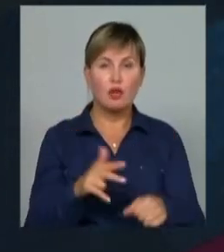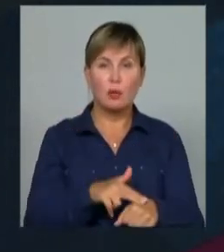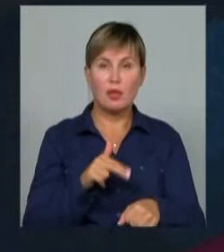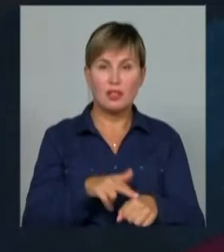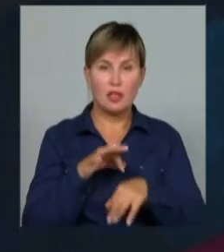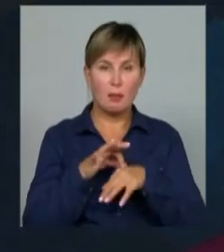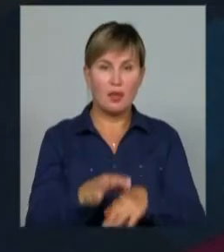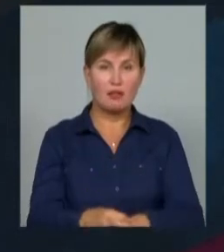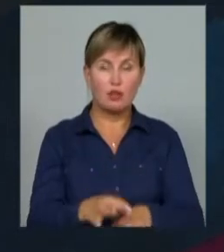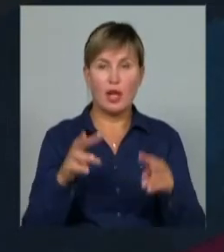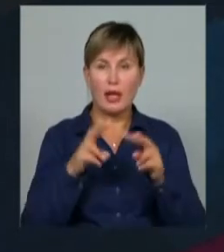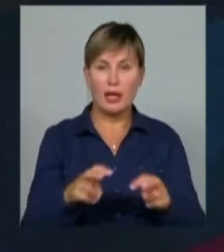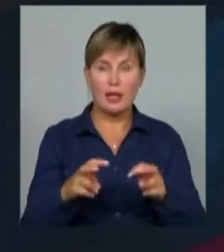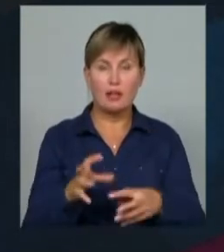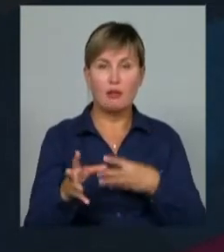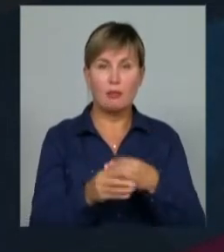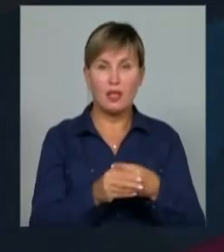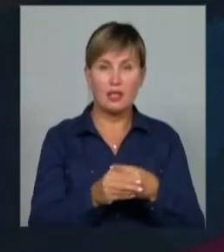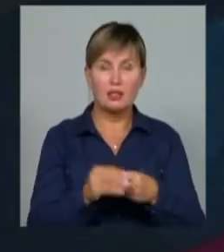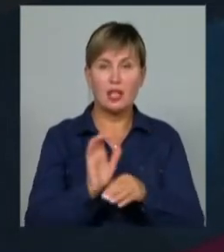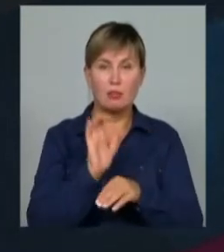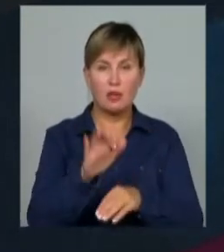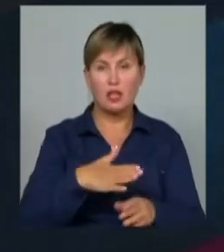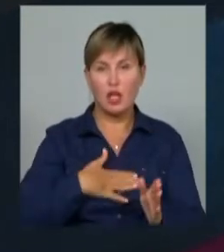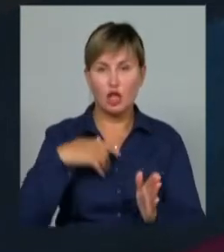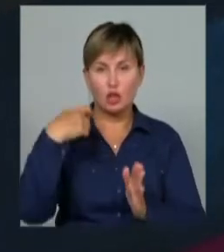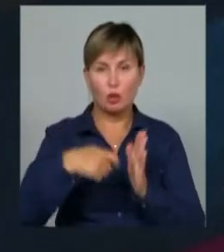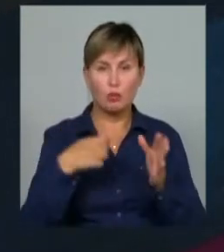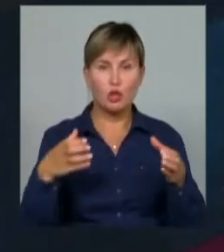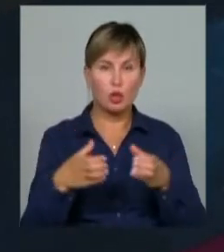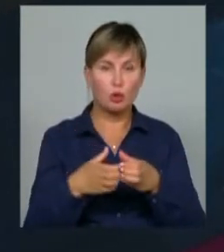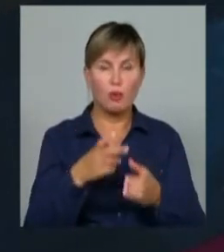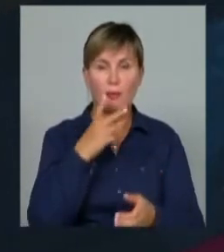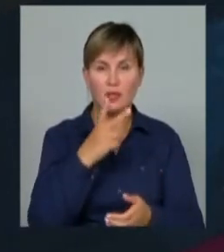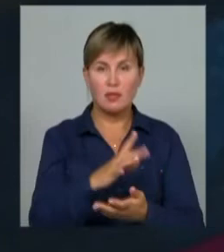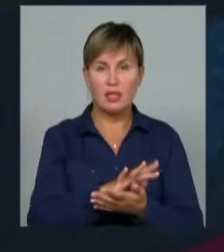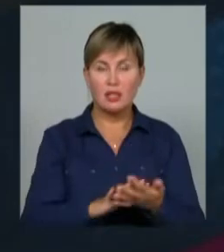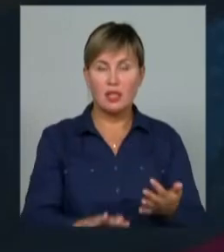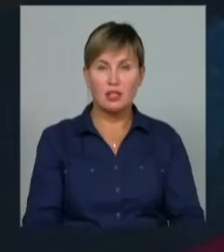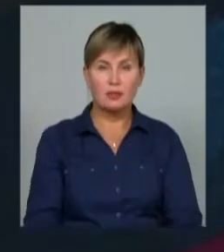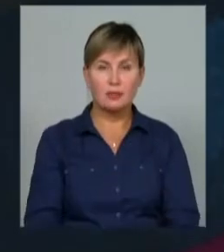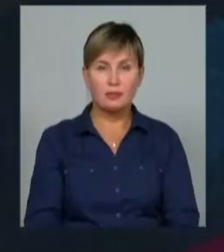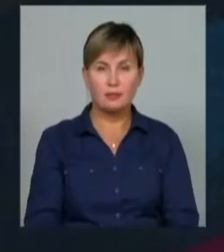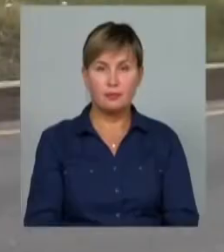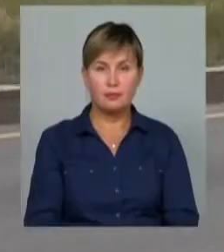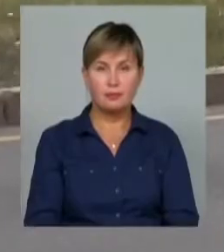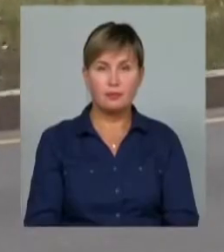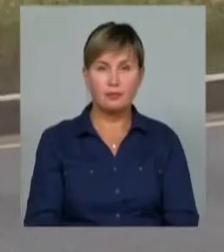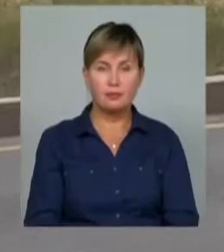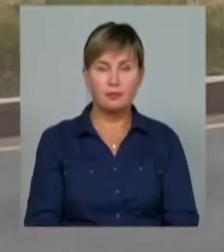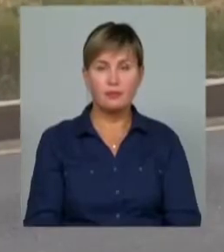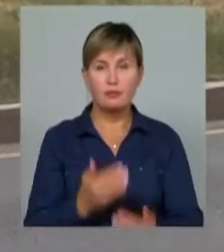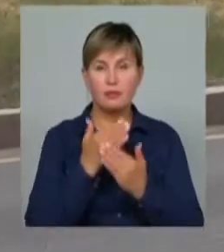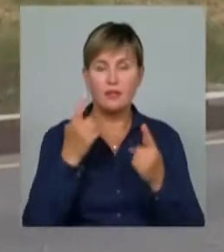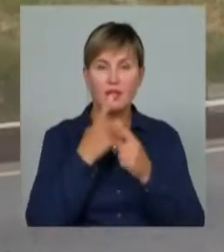полицейские провели очередной рейд. Вместе с ними отправилась и наша съемочная группа. Роберт Граф расскажет подробнее. По